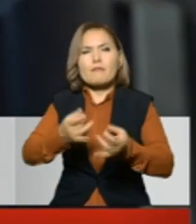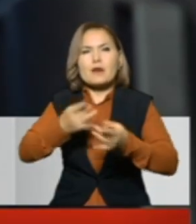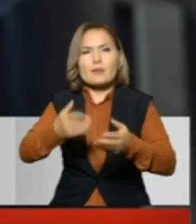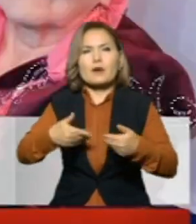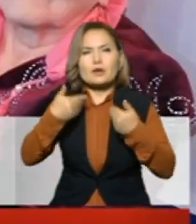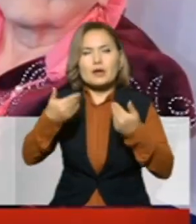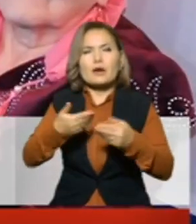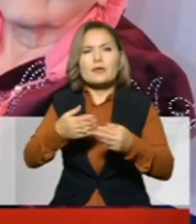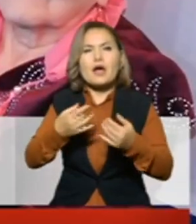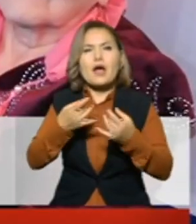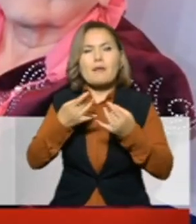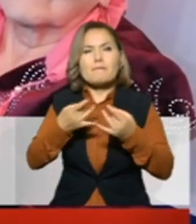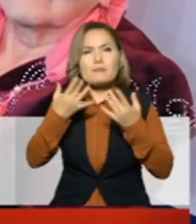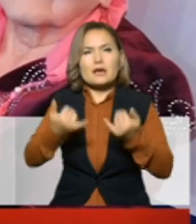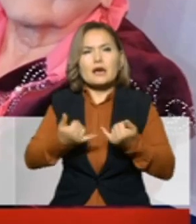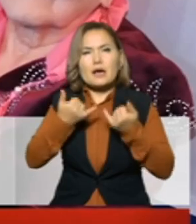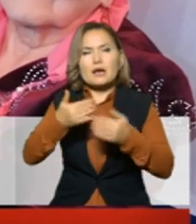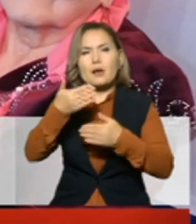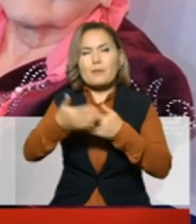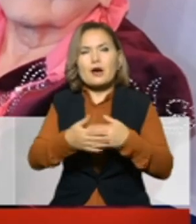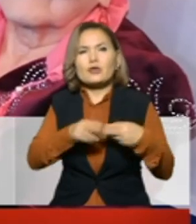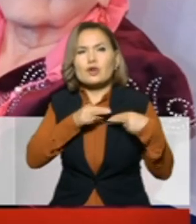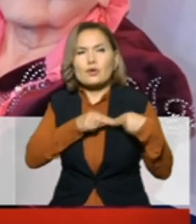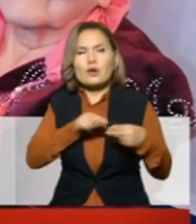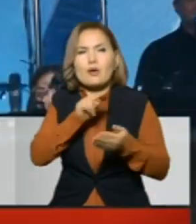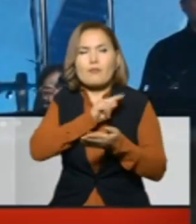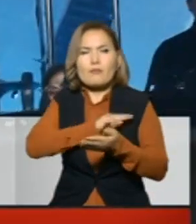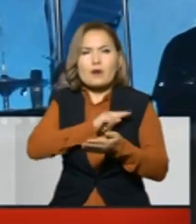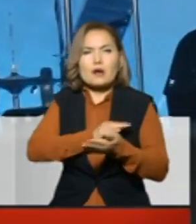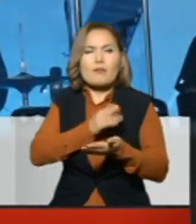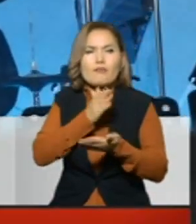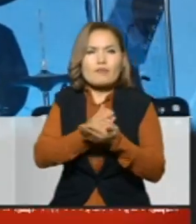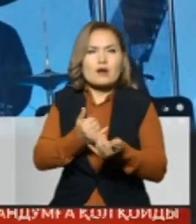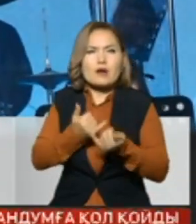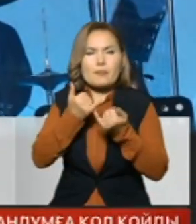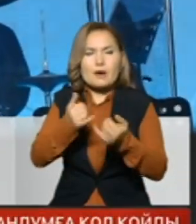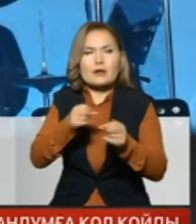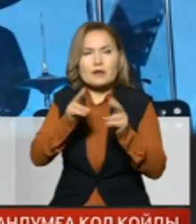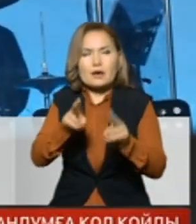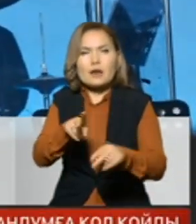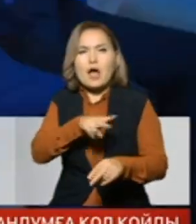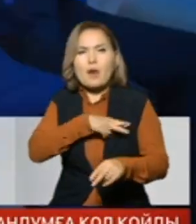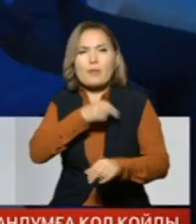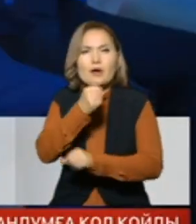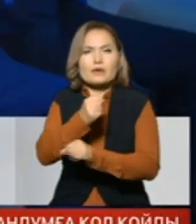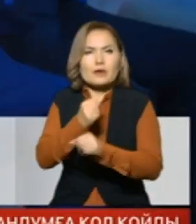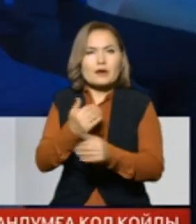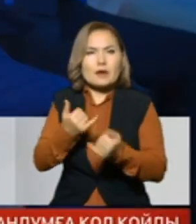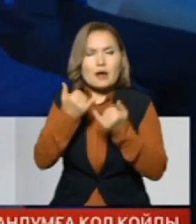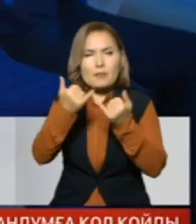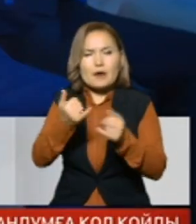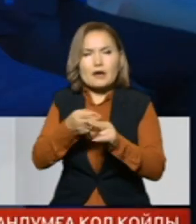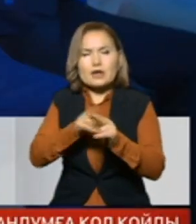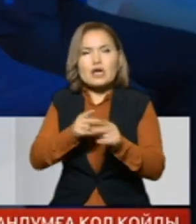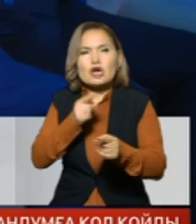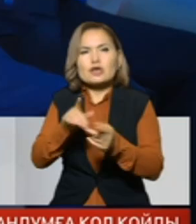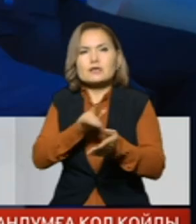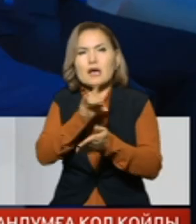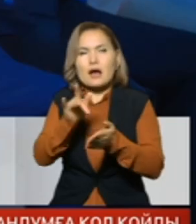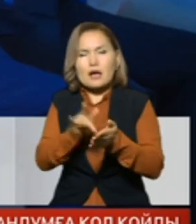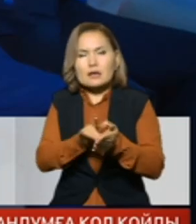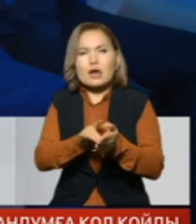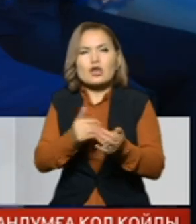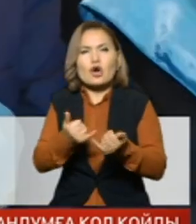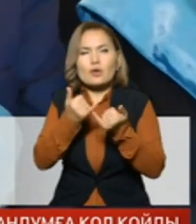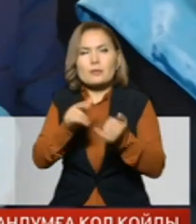құттықтады. Мереке қарсаңында ел үшін еңбек еткен жандарға мерейтойлық медальдар табысталып, Жезқазған қаласының құрметті азаматы атағы